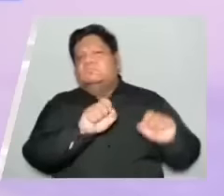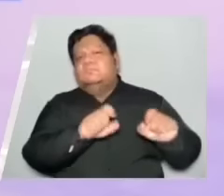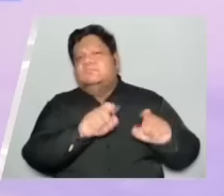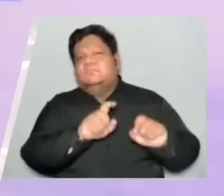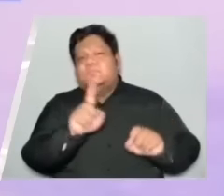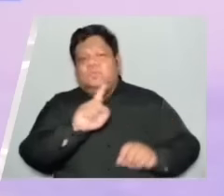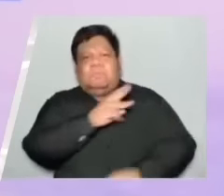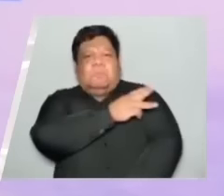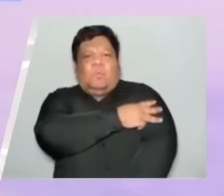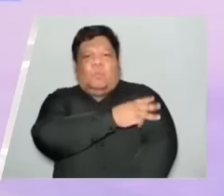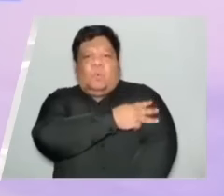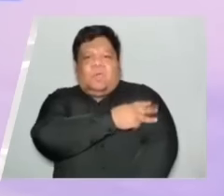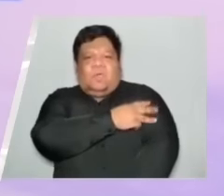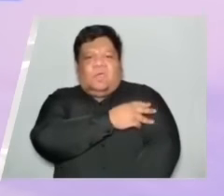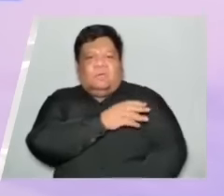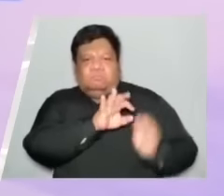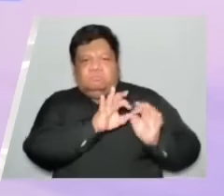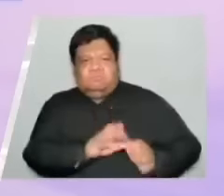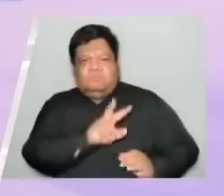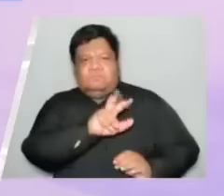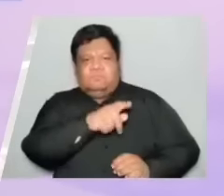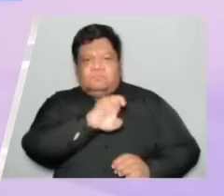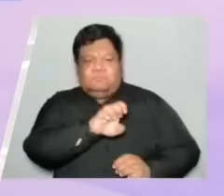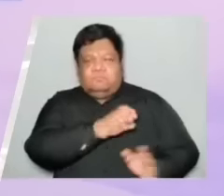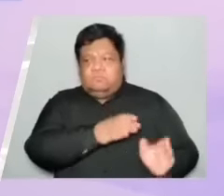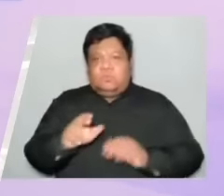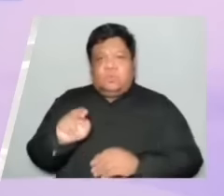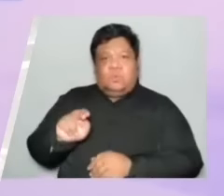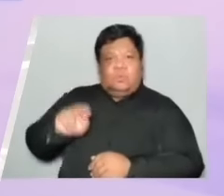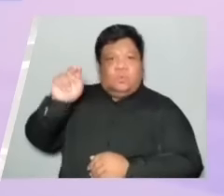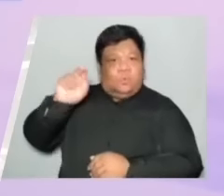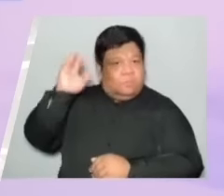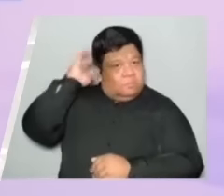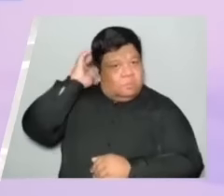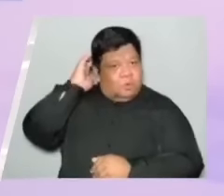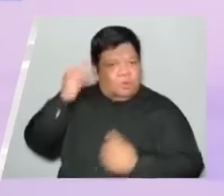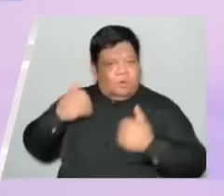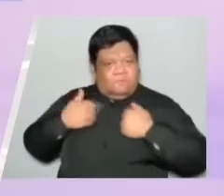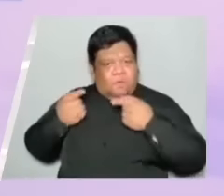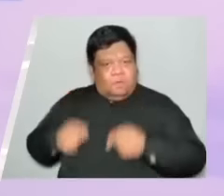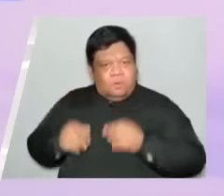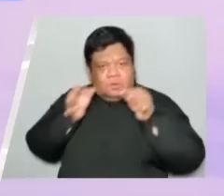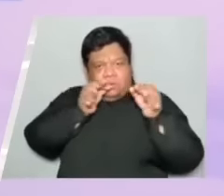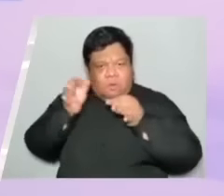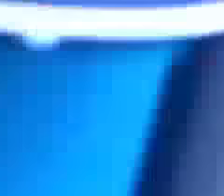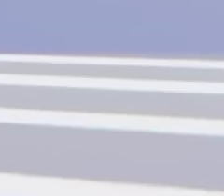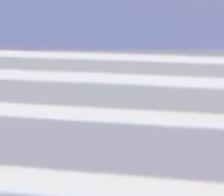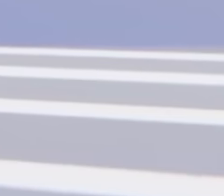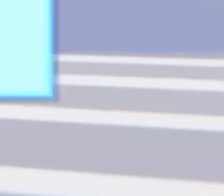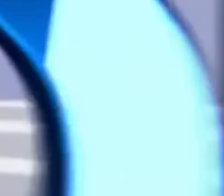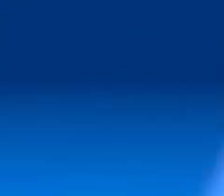mga nagda-deliver ng droga sa Northern Mindanao. Saksi, si James Paolo Yap ng GMA Regional TV.